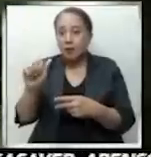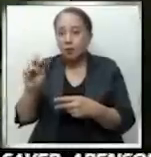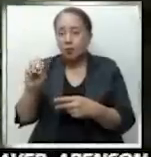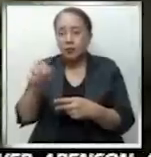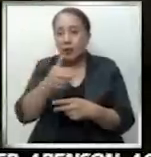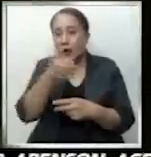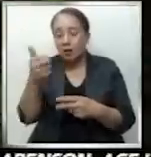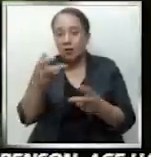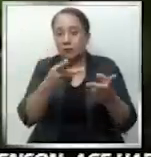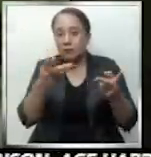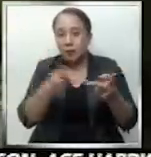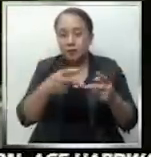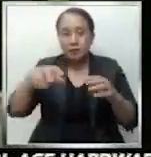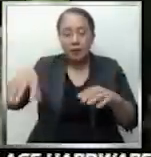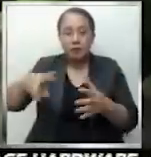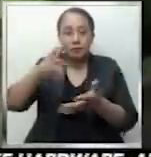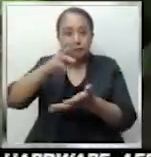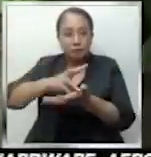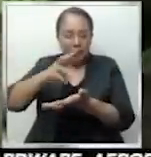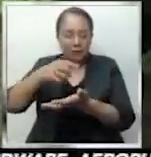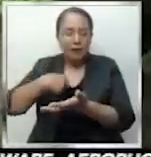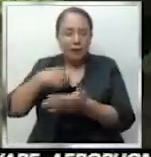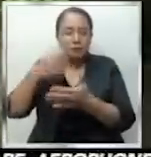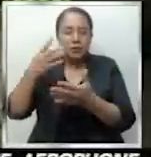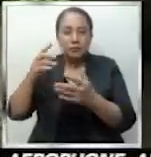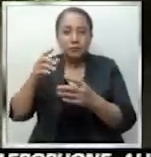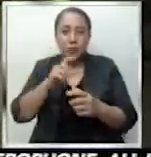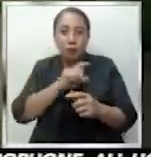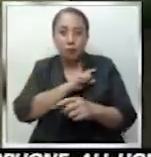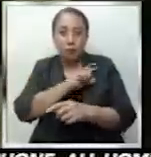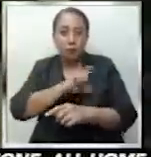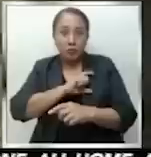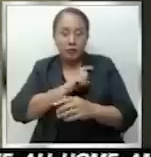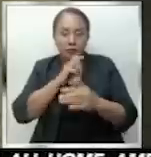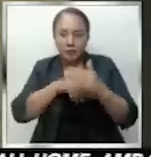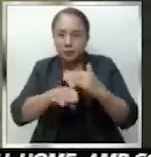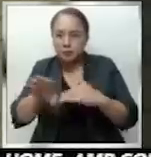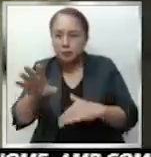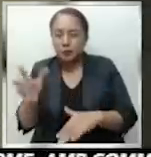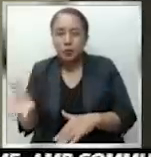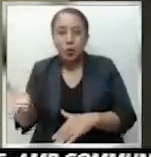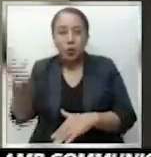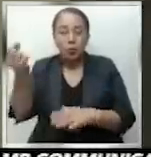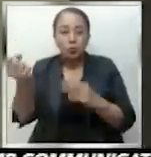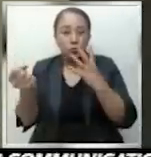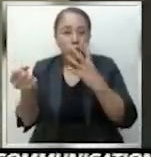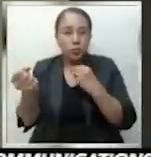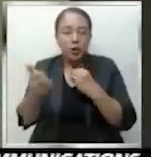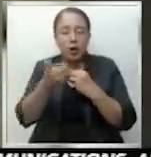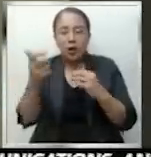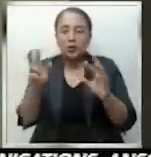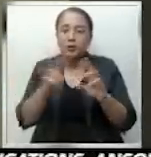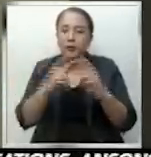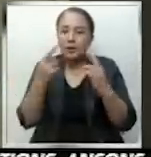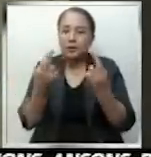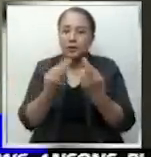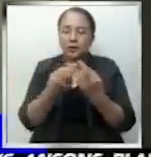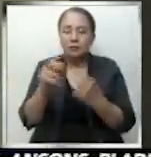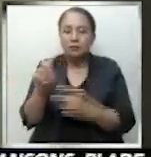sa katabing bayan ang pinasok ng mga otoridad. Pagmamay-ari umano ito ng ilang kaanak ng pamilya